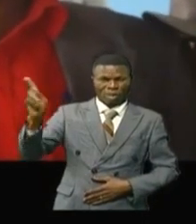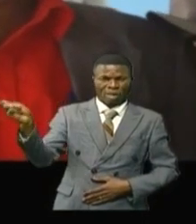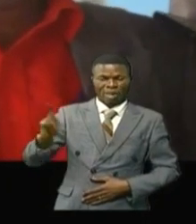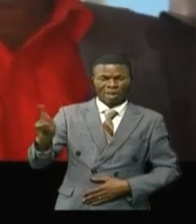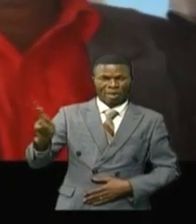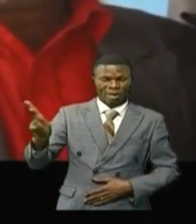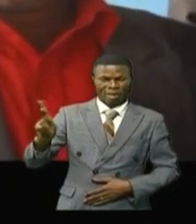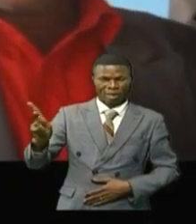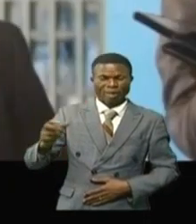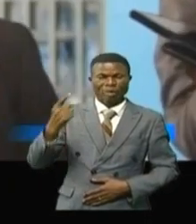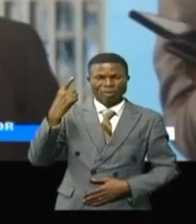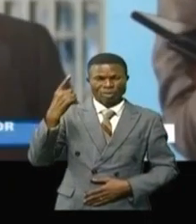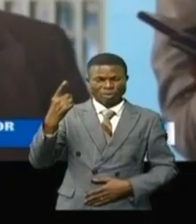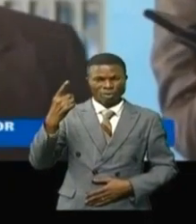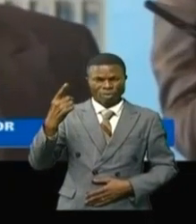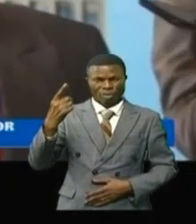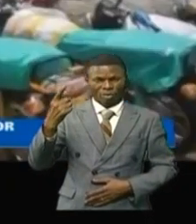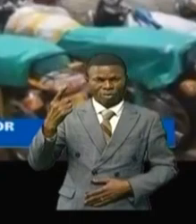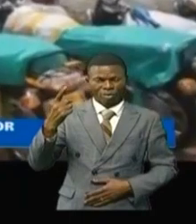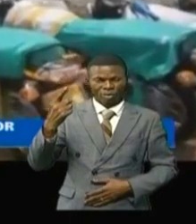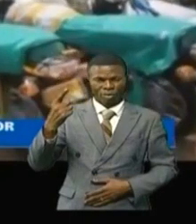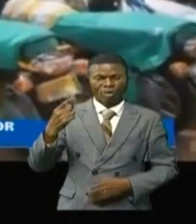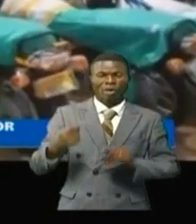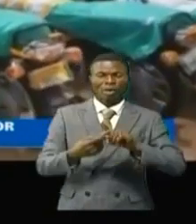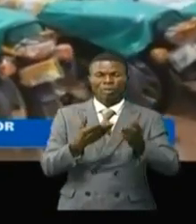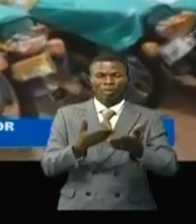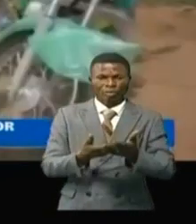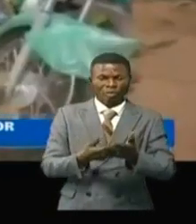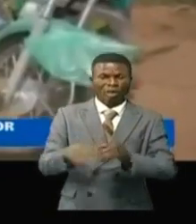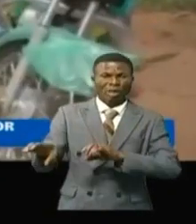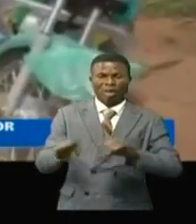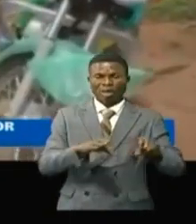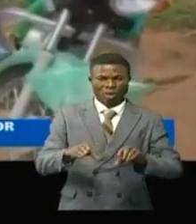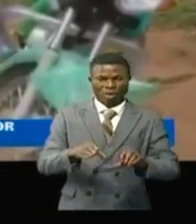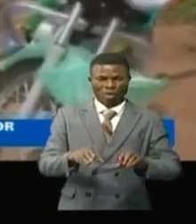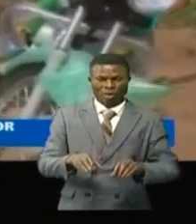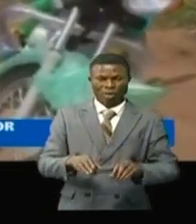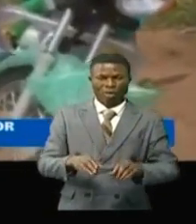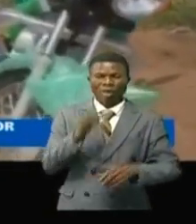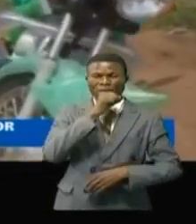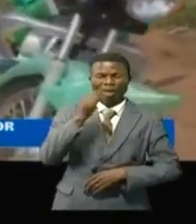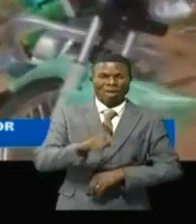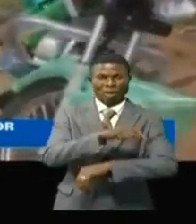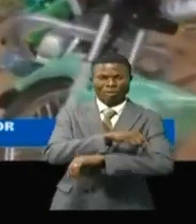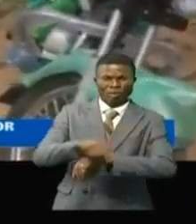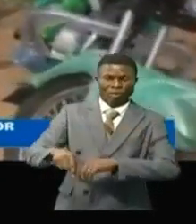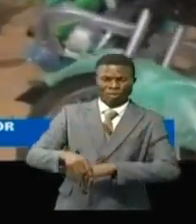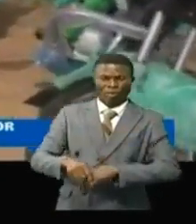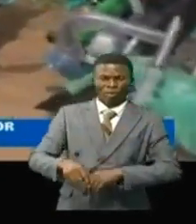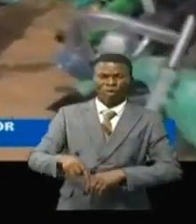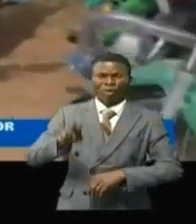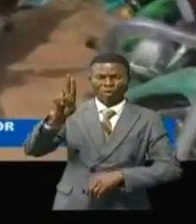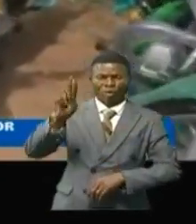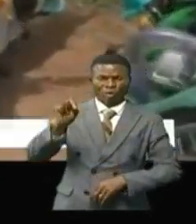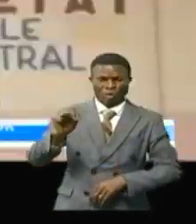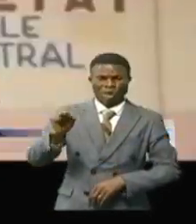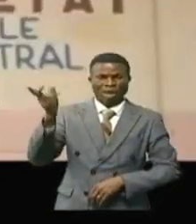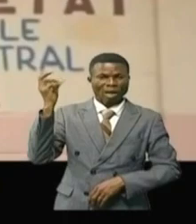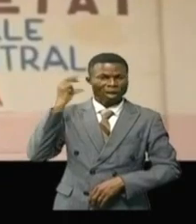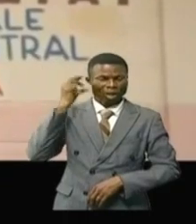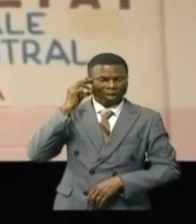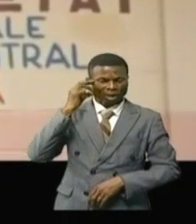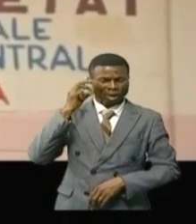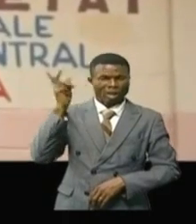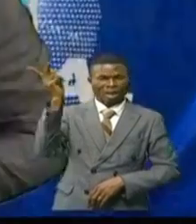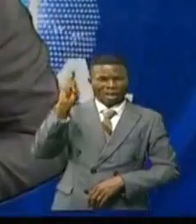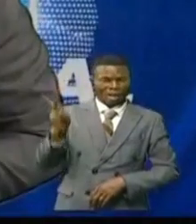Kassai 1. En particulier. Signalons que la cérémonie a eu lieu dans les anciennes installations de la MONUSCO Kananga, dans la commune qui porte